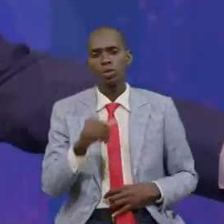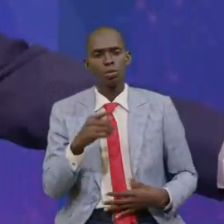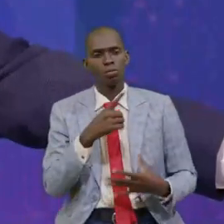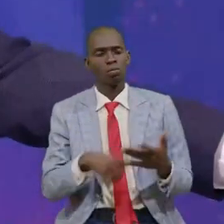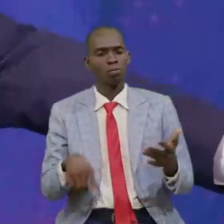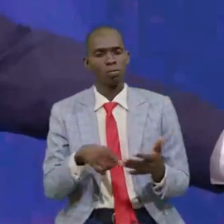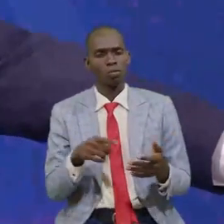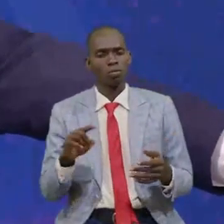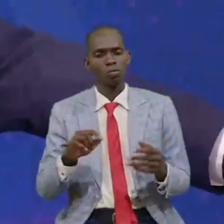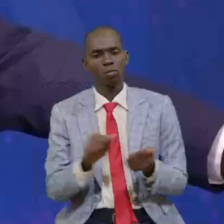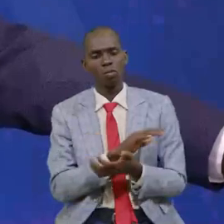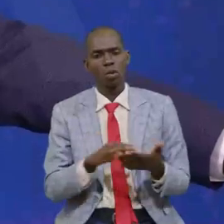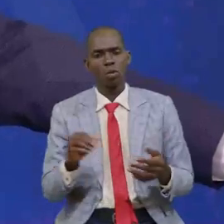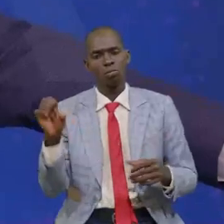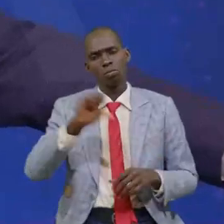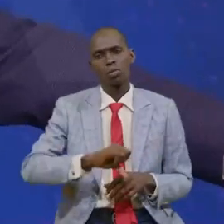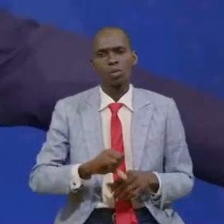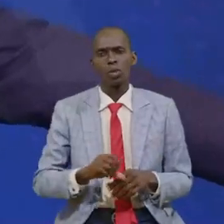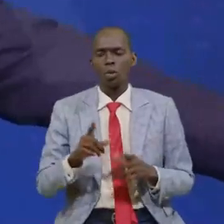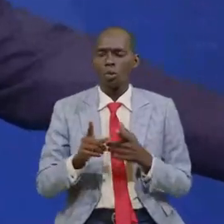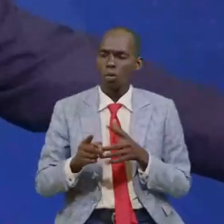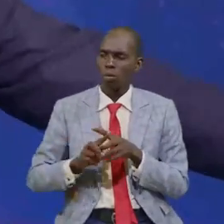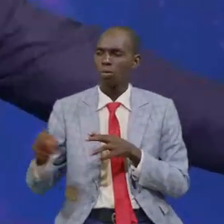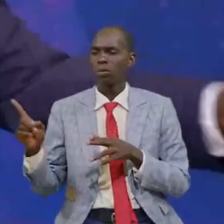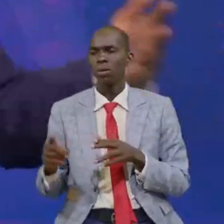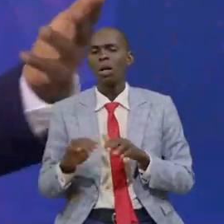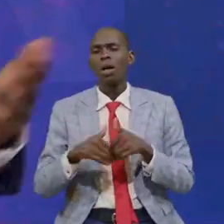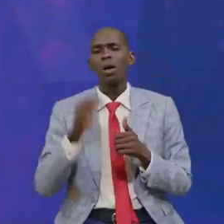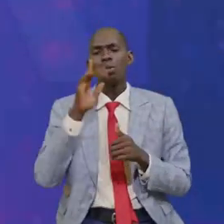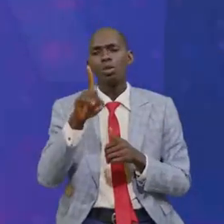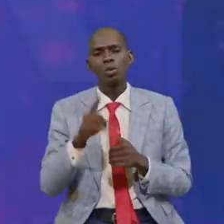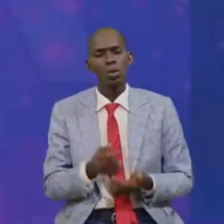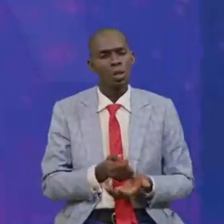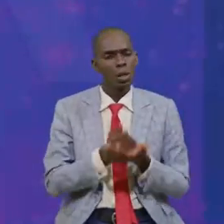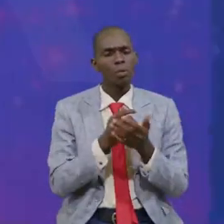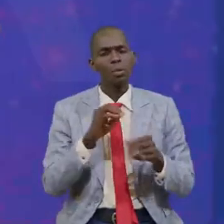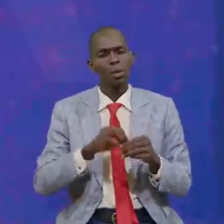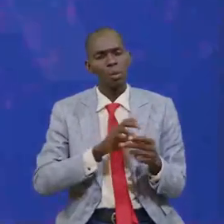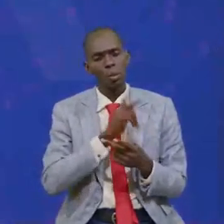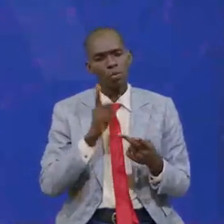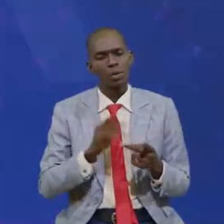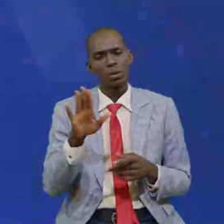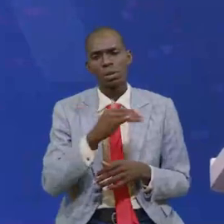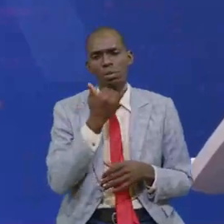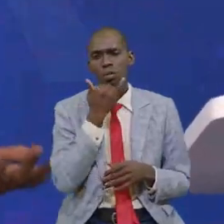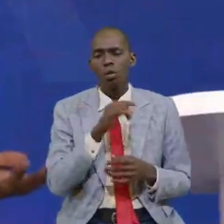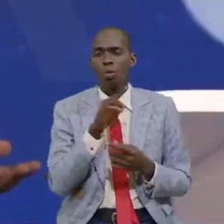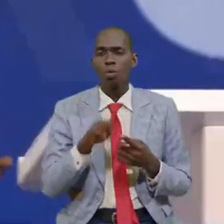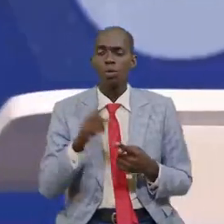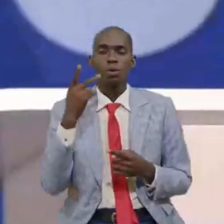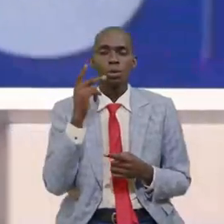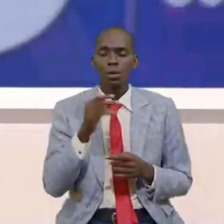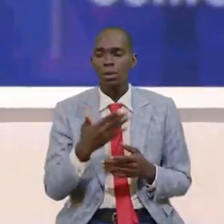vas pas fuir. Comment est-ce que tu vas parfaire leur imperfection? Si tu fuis, quand tu vois une